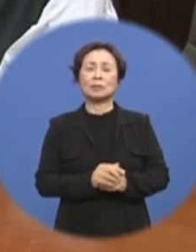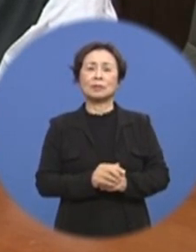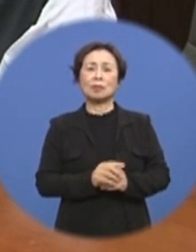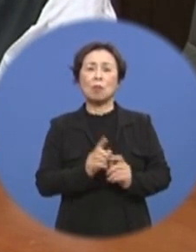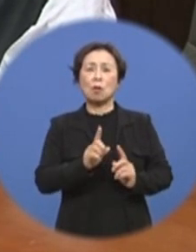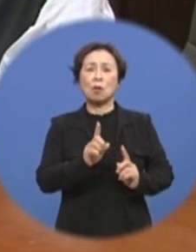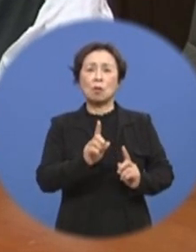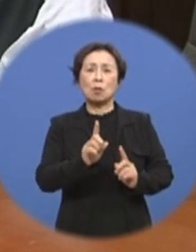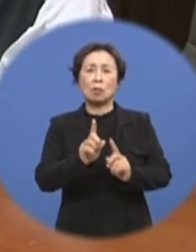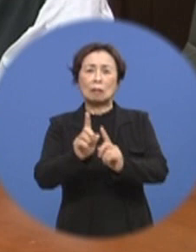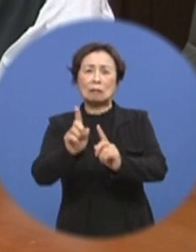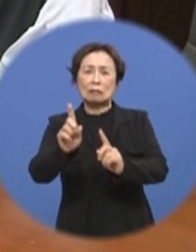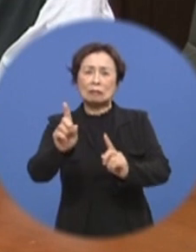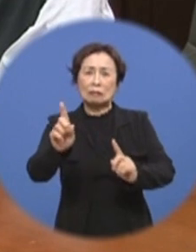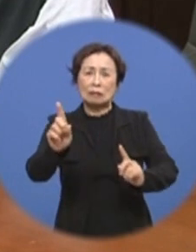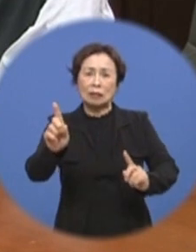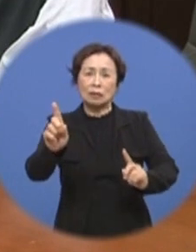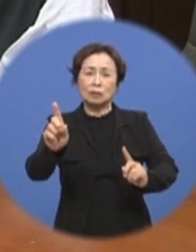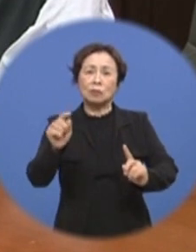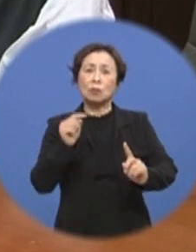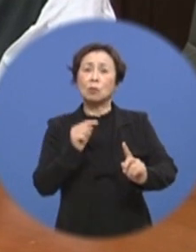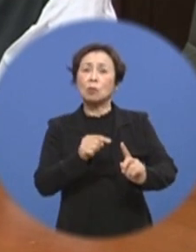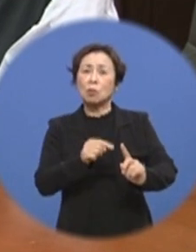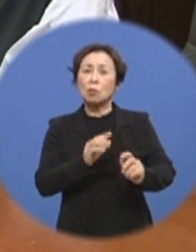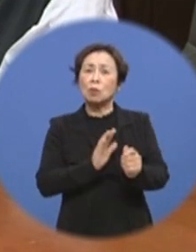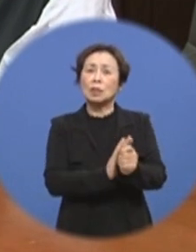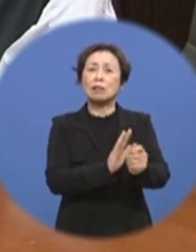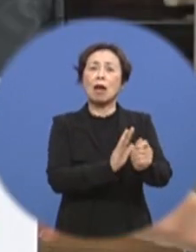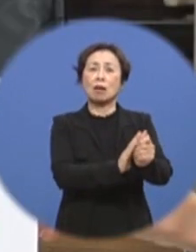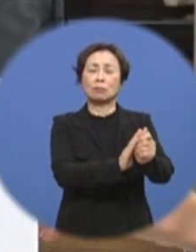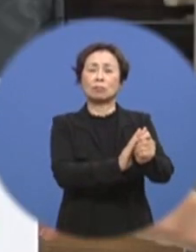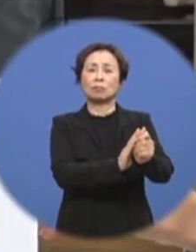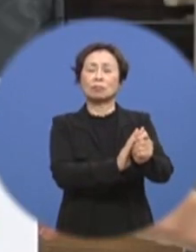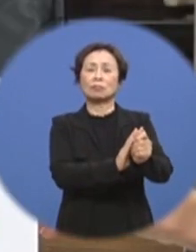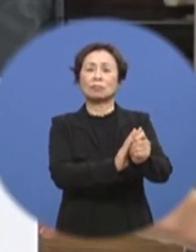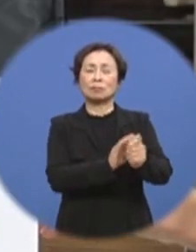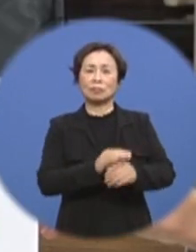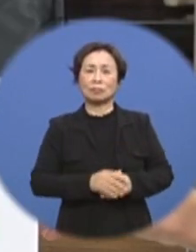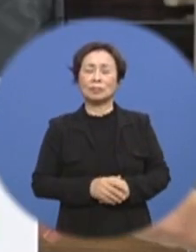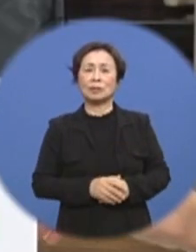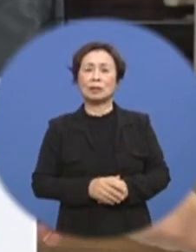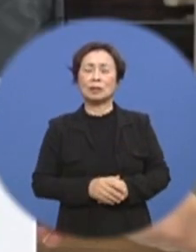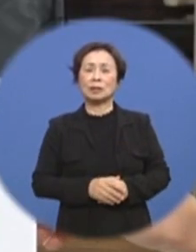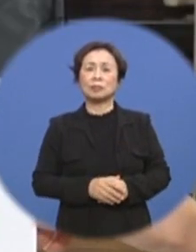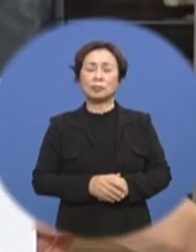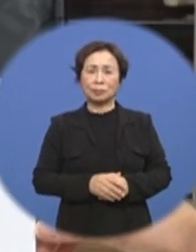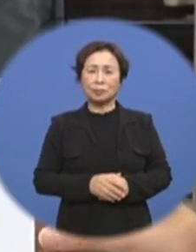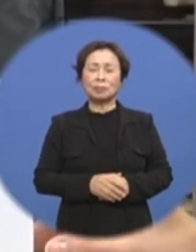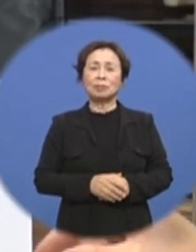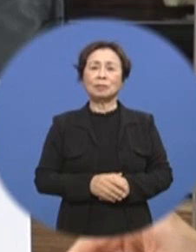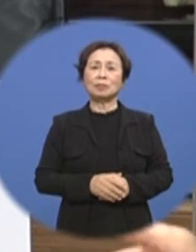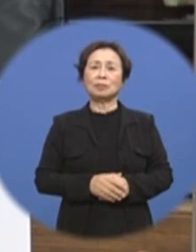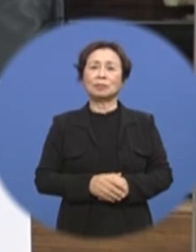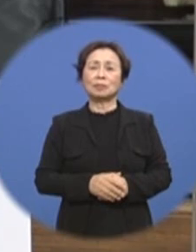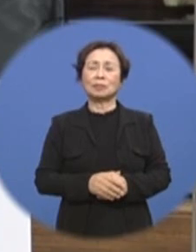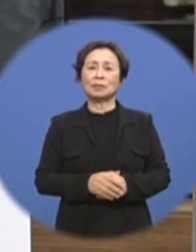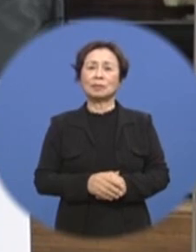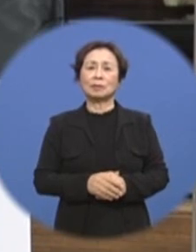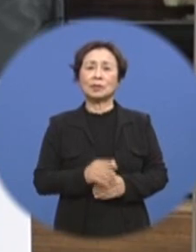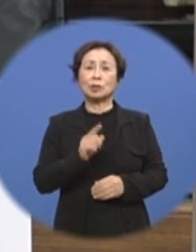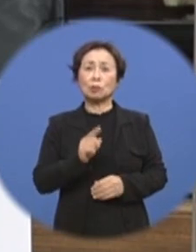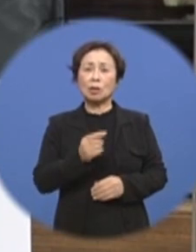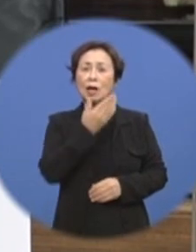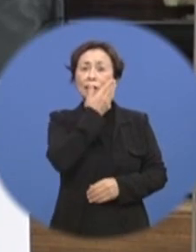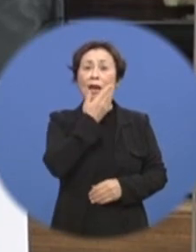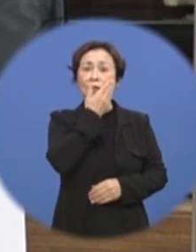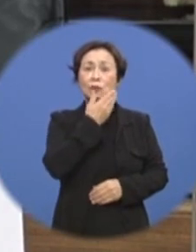かけていることも何とか支えてあげると学校からの事業からねできなくなった口を支えてあげるほう